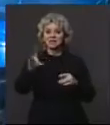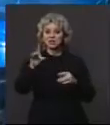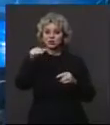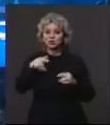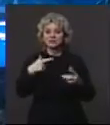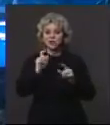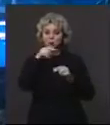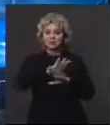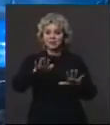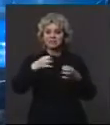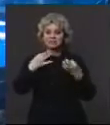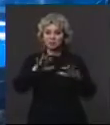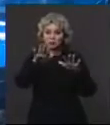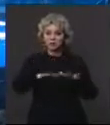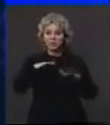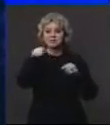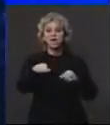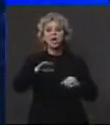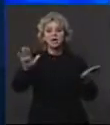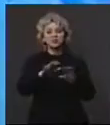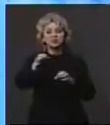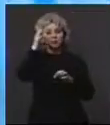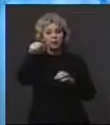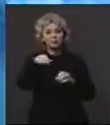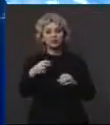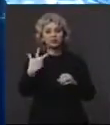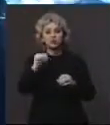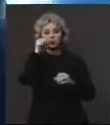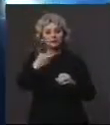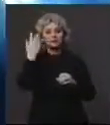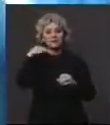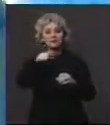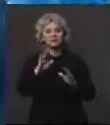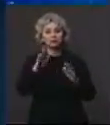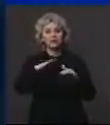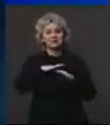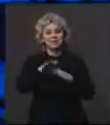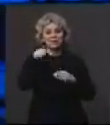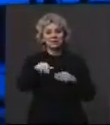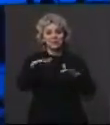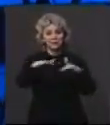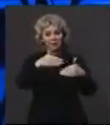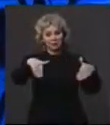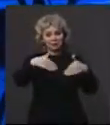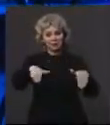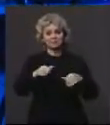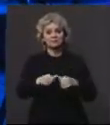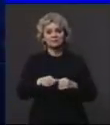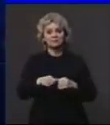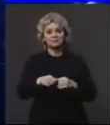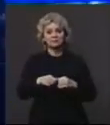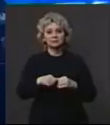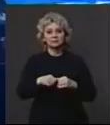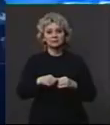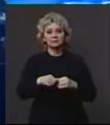Театра Горького не было свободных мест, хотя певец вспоминает, еще 3 года назад едва заполнялся партер.